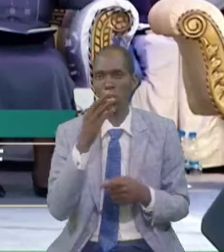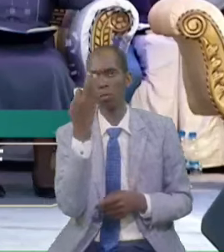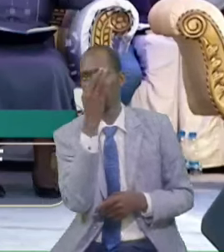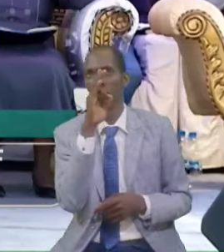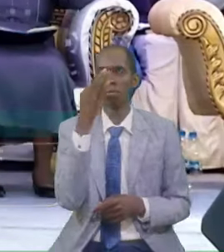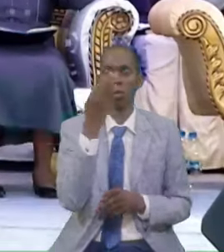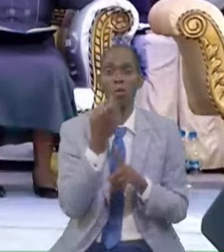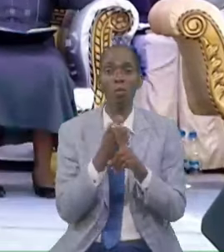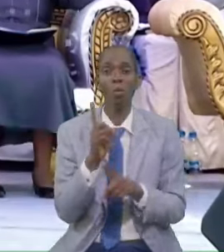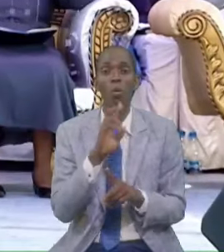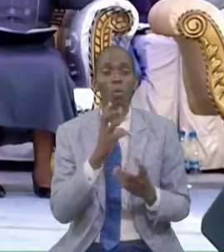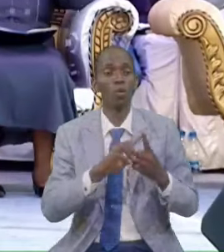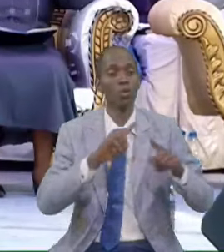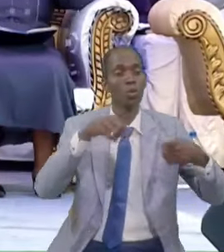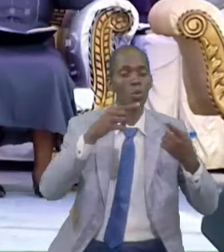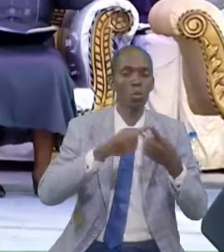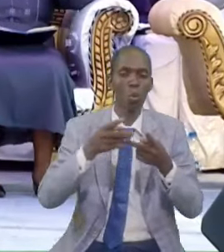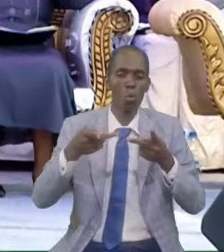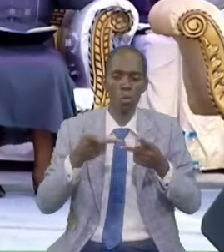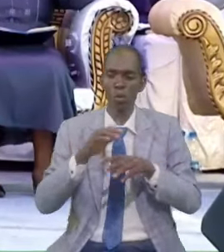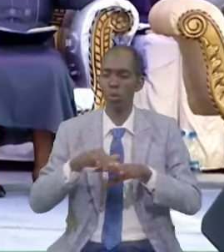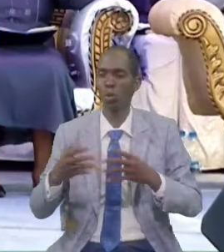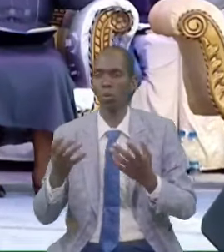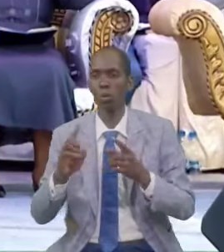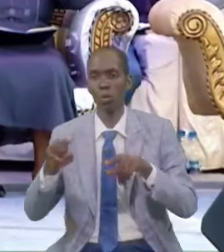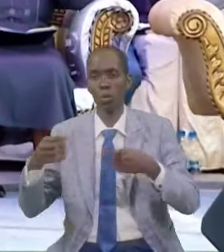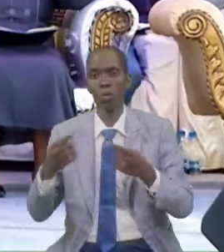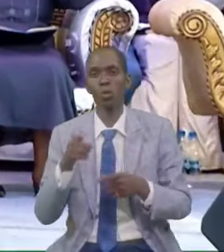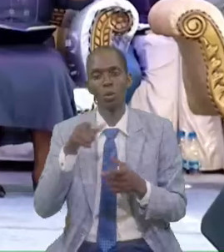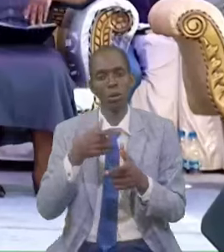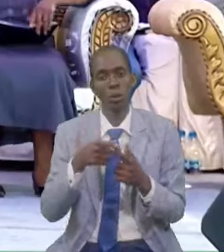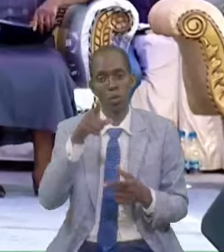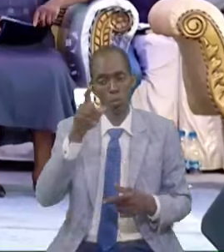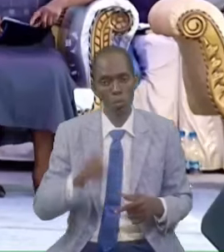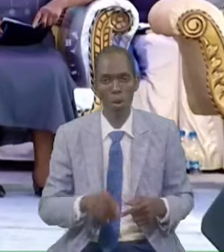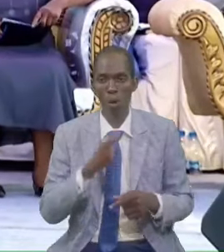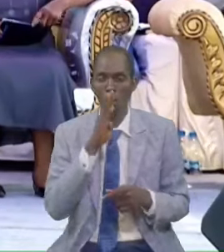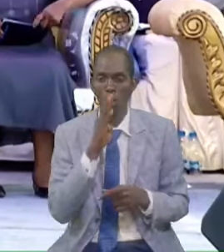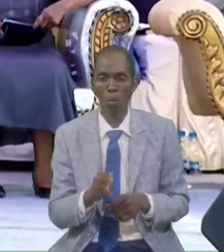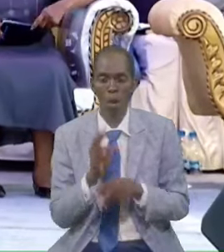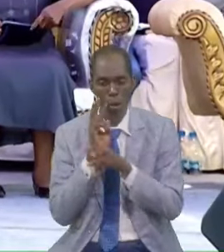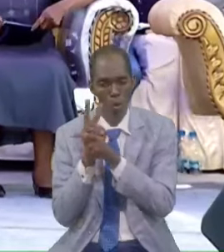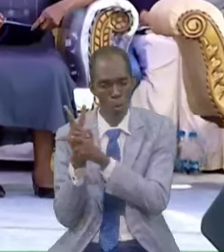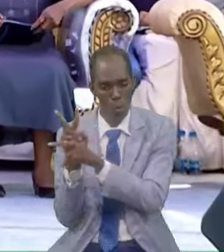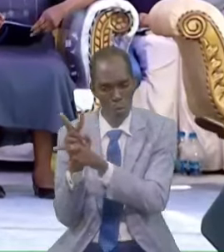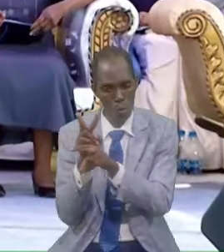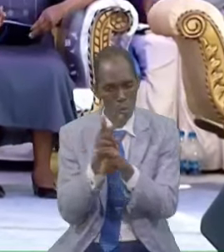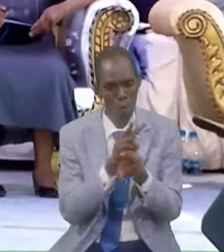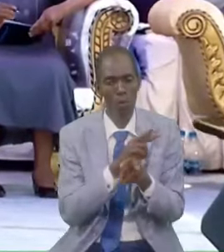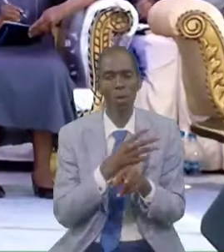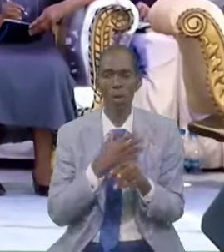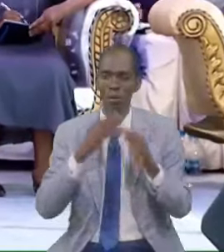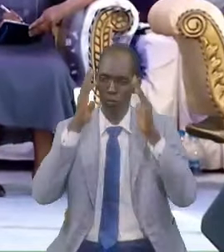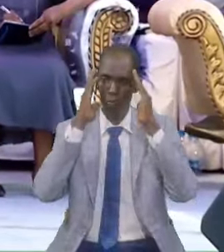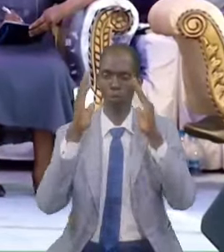ఎక్కడికి వెళ్ళాలో దానికి వారు ప్రభావితం చేయాలి. Vigilance and watchfulness. అది మెలకువతో, గమనికతో జరగాలి. Again we are coming back